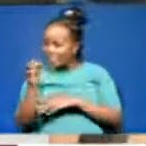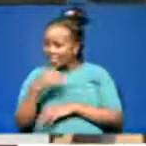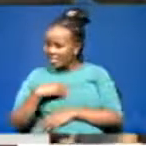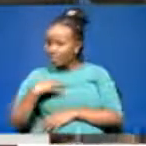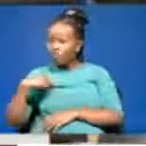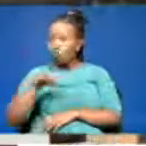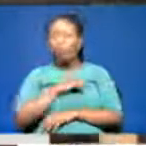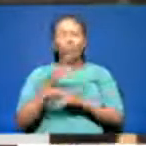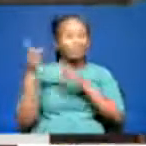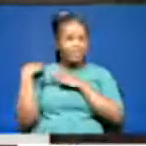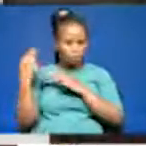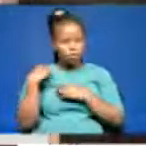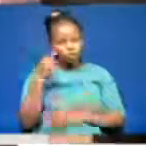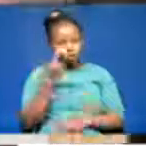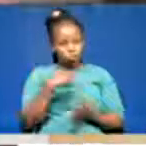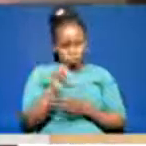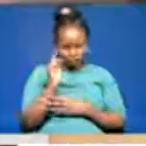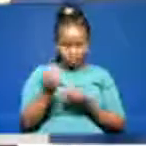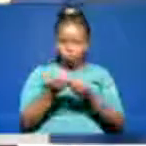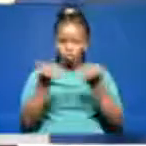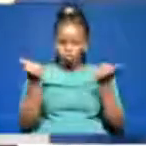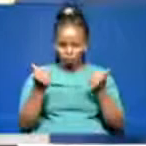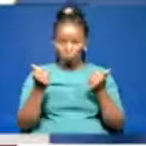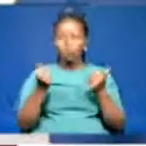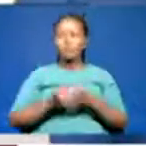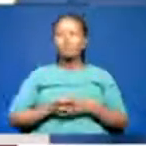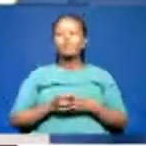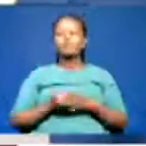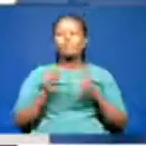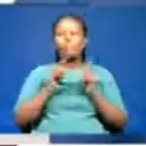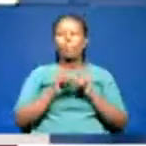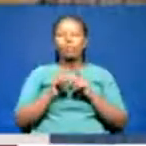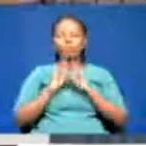uongozi wao utawaambia ni mbaya. Colin Shadrach for Lunchtime News.